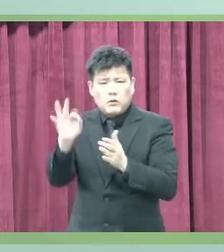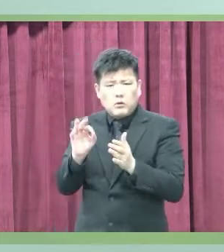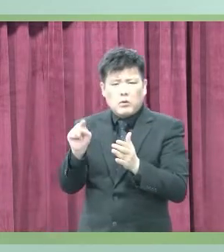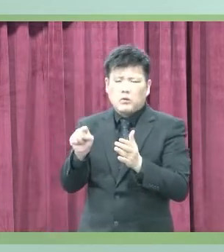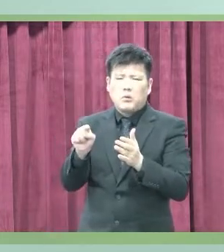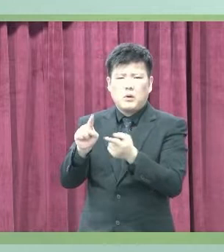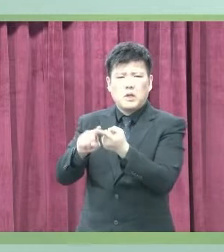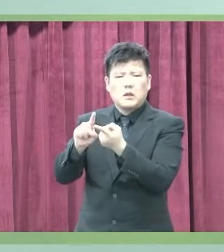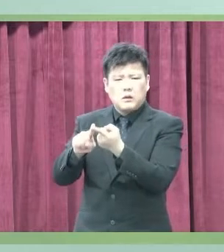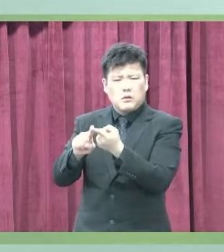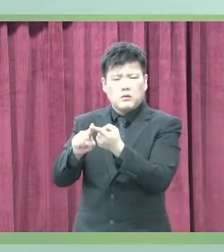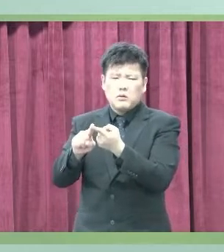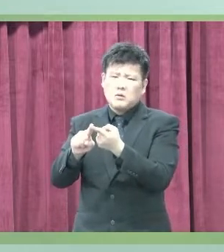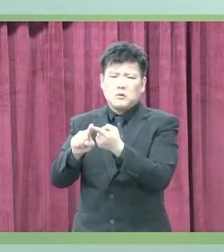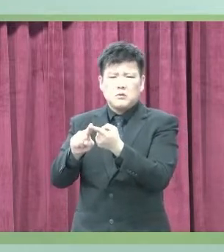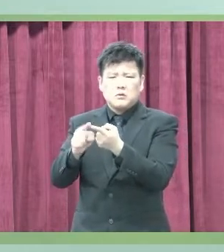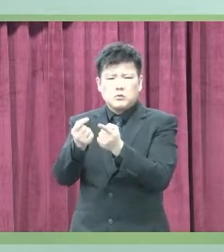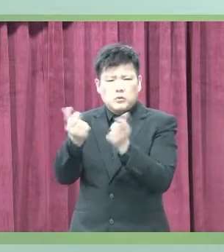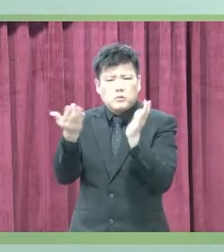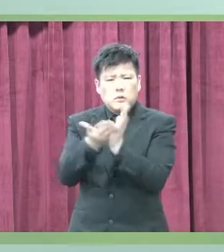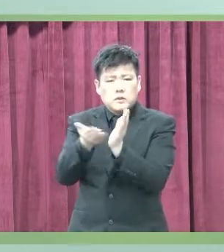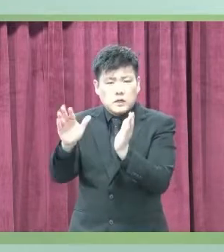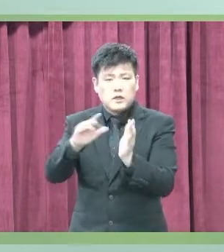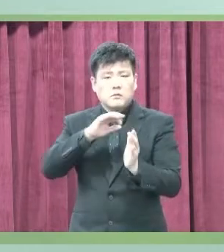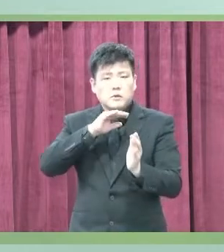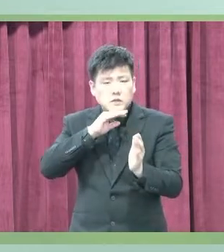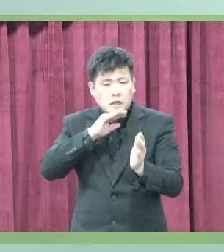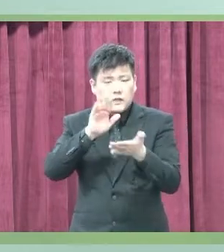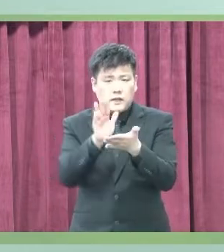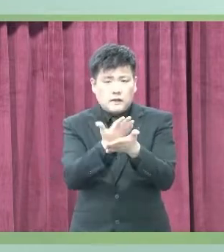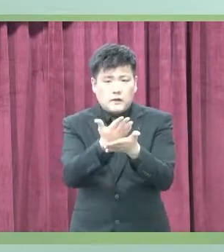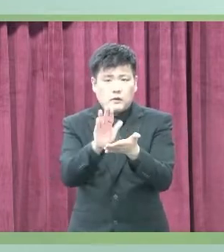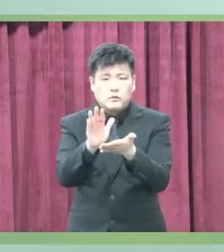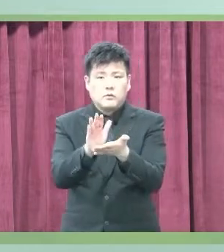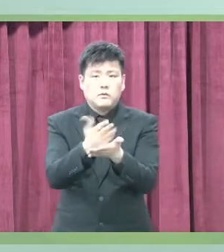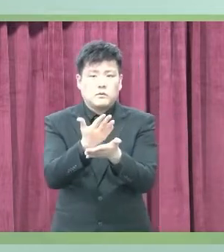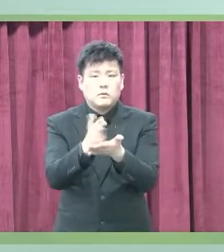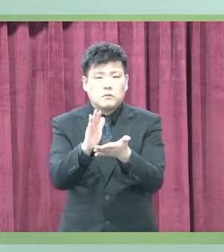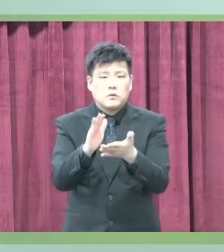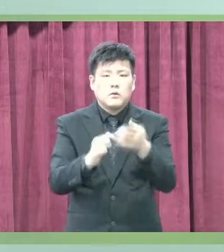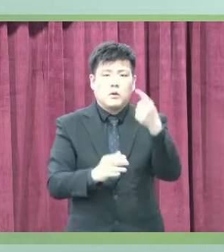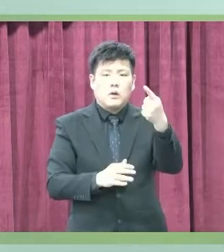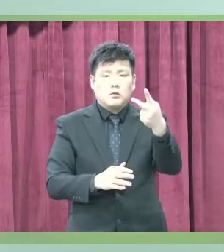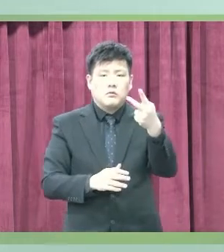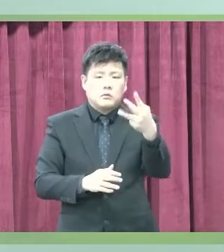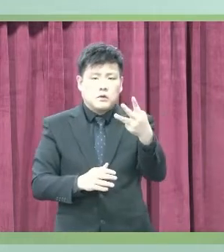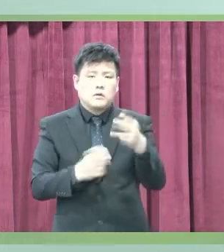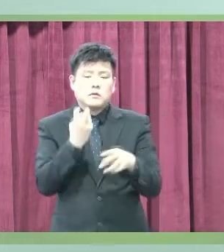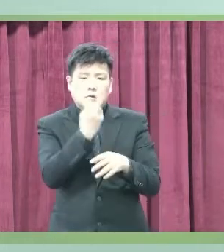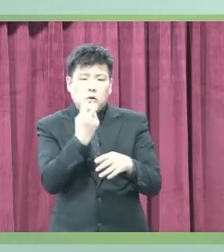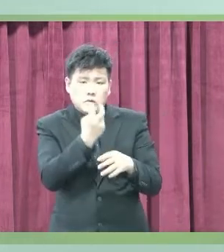표준화해서 수검률을 산출해 보았습니다. 연령 표준화 수검률에서도 마찬가지로 3가지 검진 모두